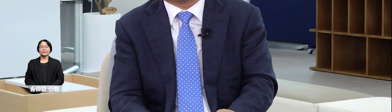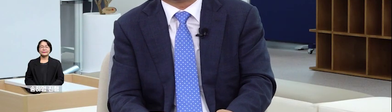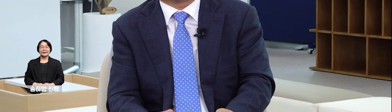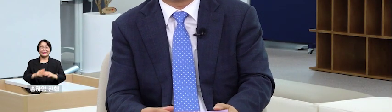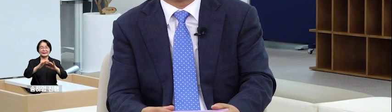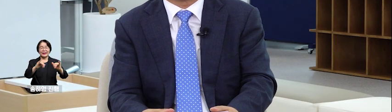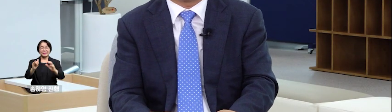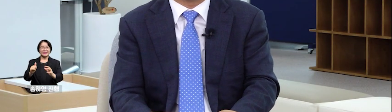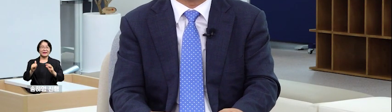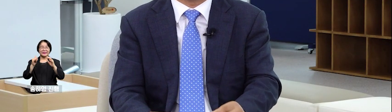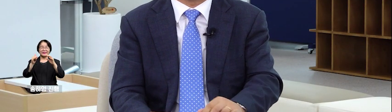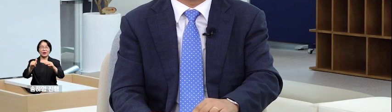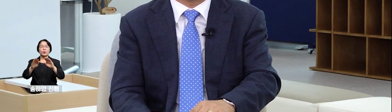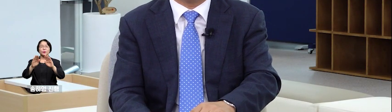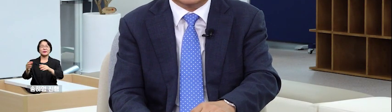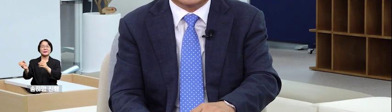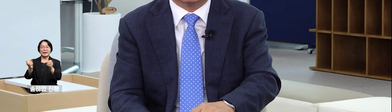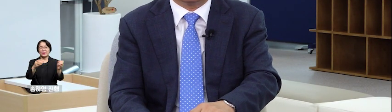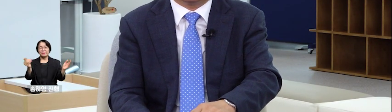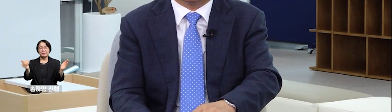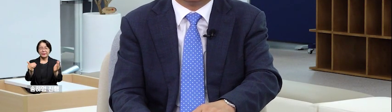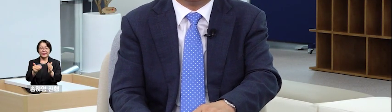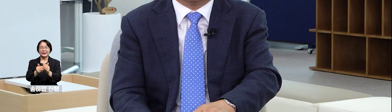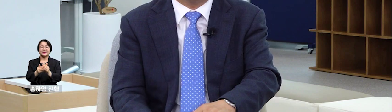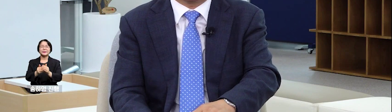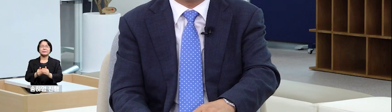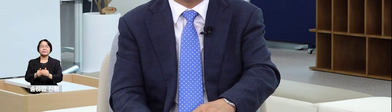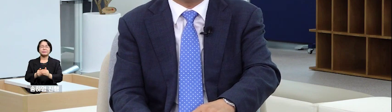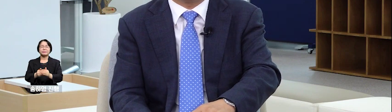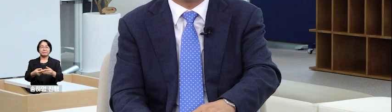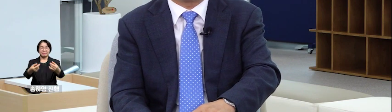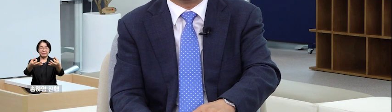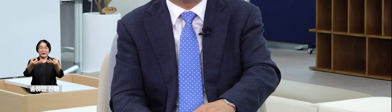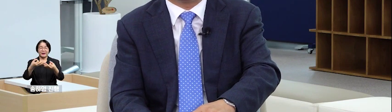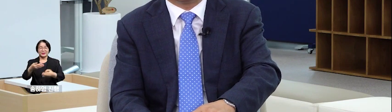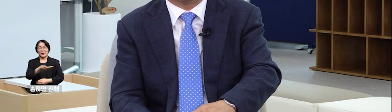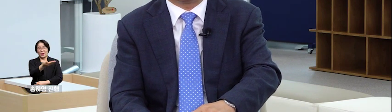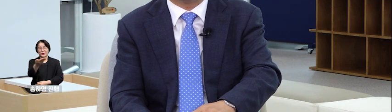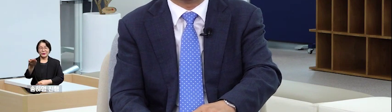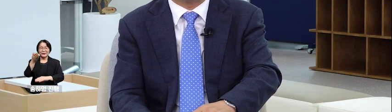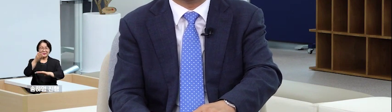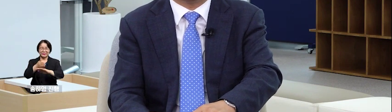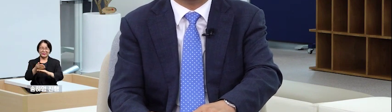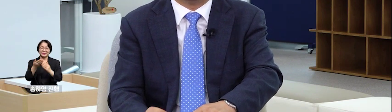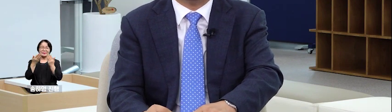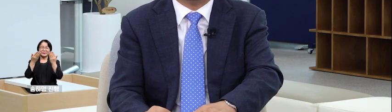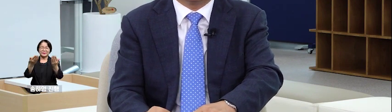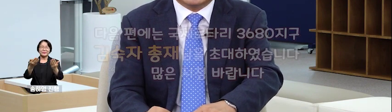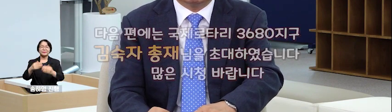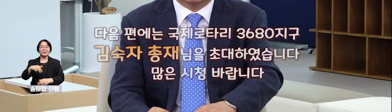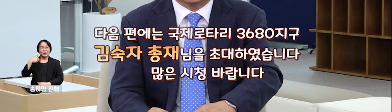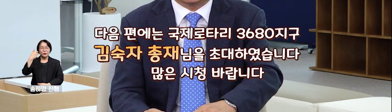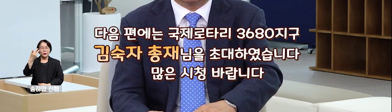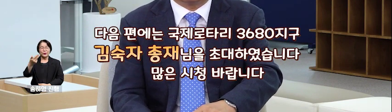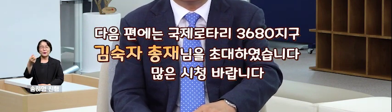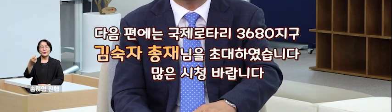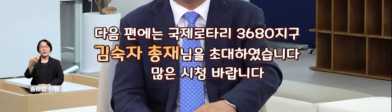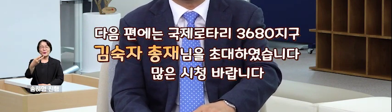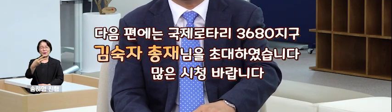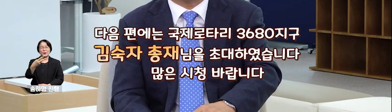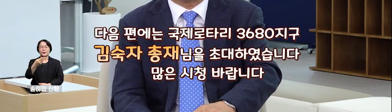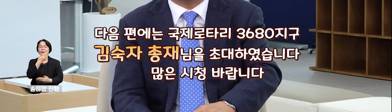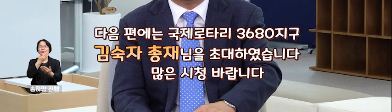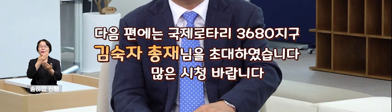네 소와 이를 사랑 것에 상호 를 대담은 여기까지입니다 함께 해주신 시청자 여러분 대단히 감사합니다 다음 조 이 시간에도